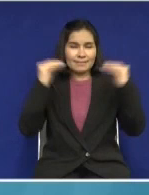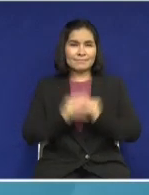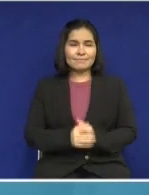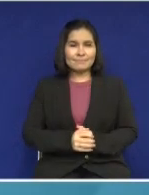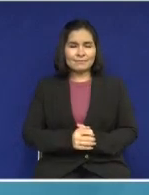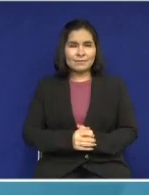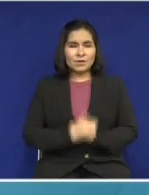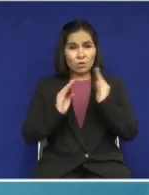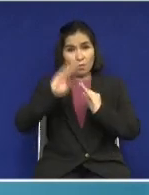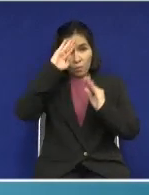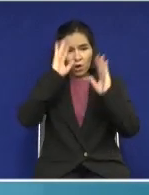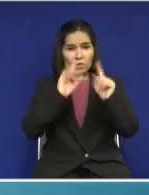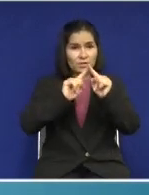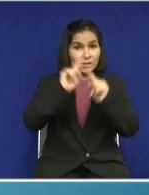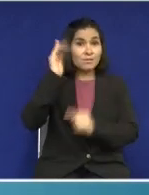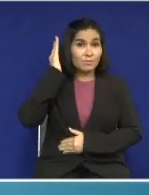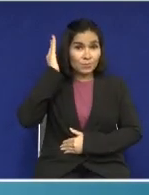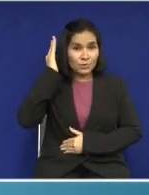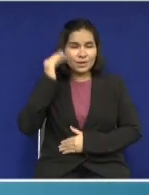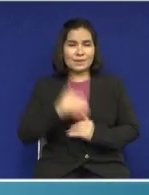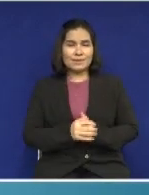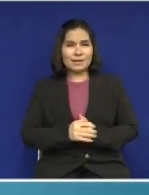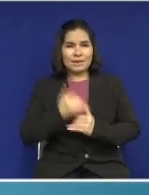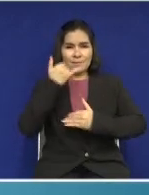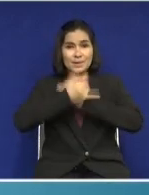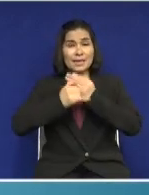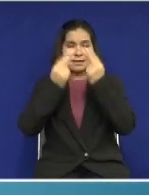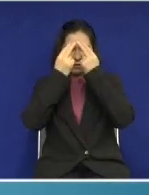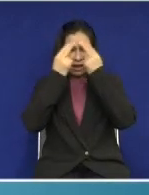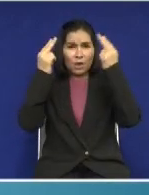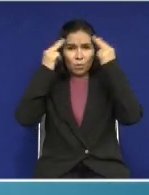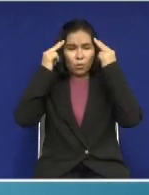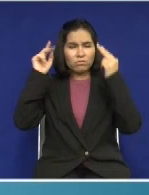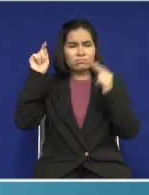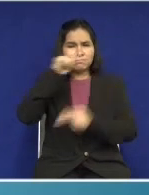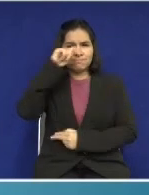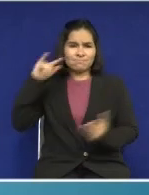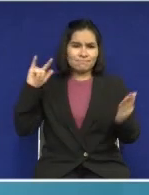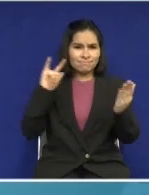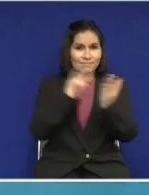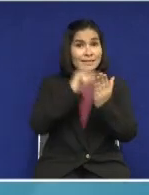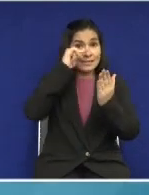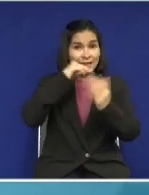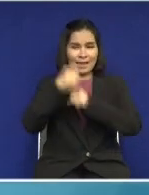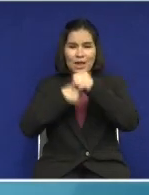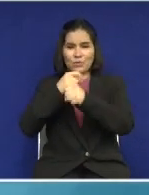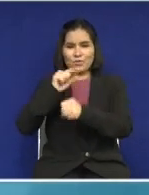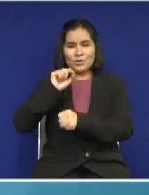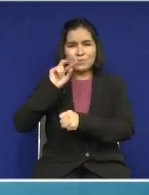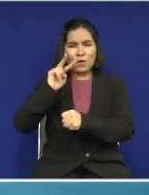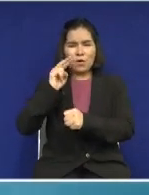คะเป็นผู้ป่วยเพศชายมาจากเดินทางมาจากประเทศซาอุดิอาระเบียนะคะอายุ22ปีอาชีพนักศึกษ